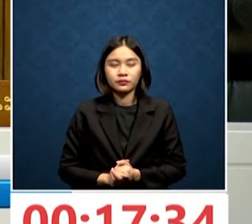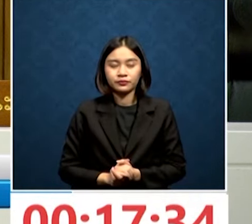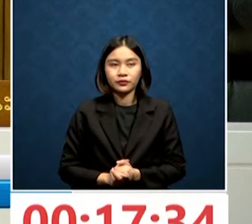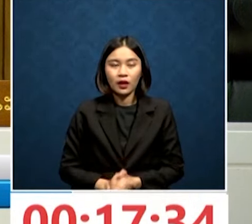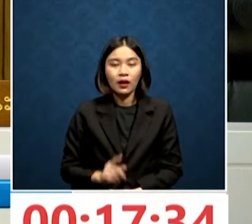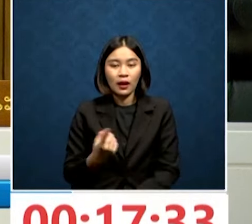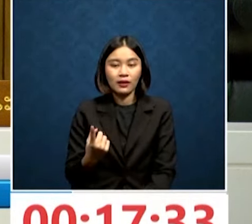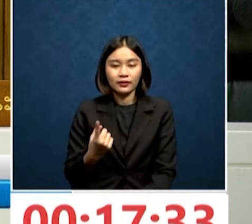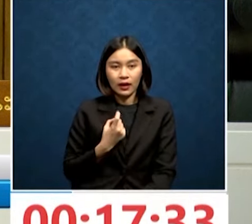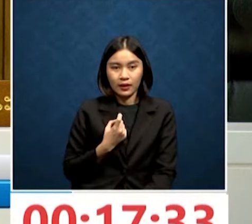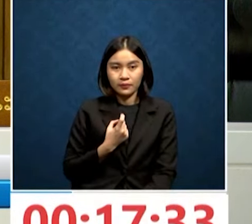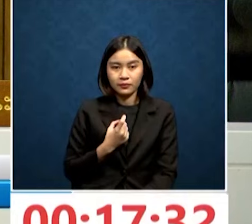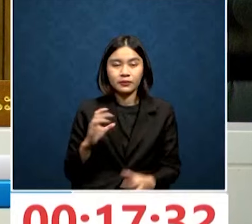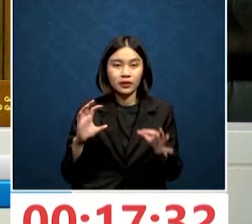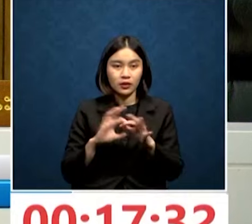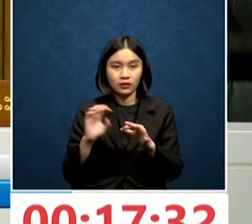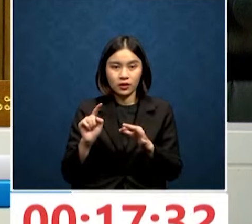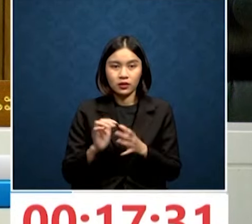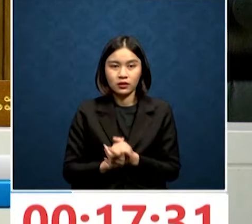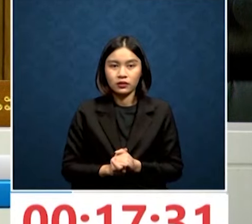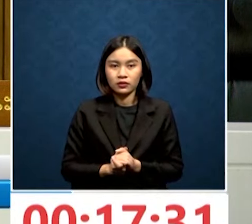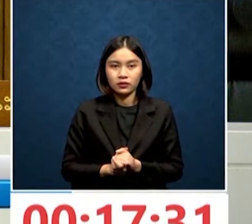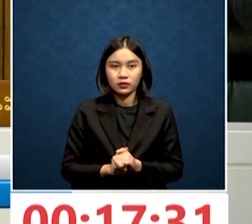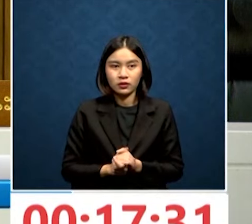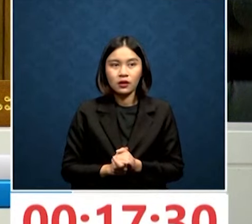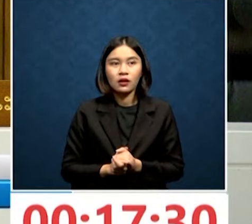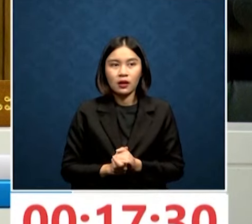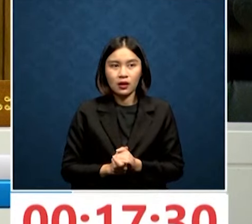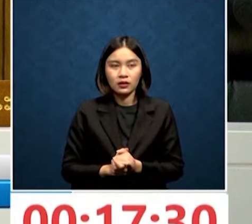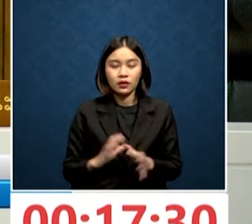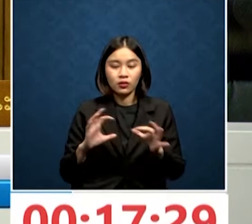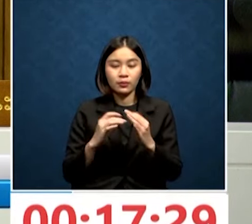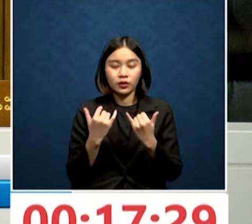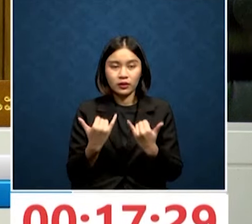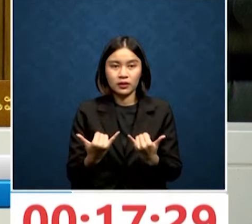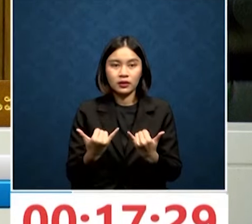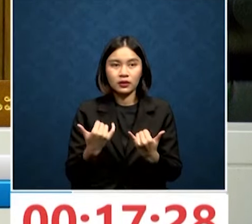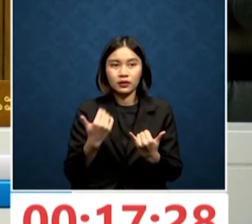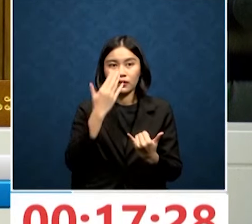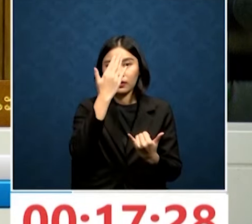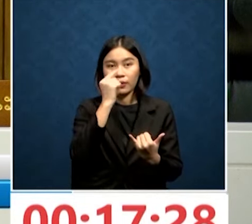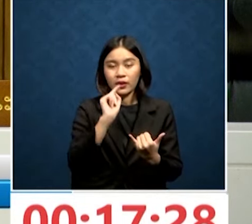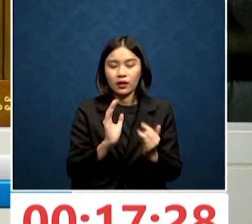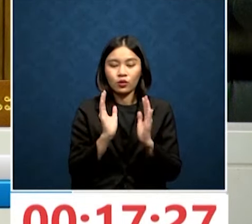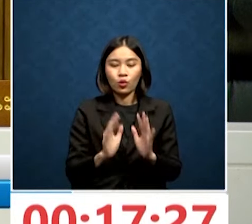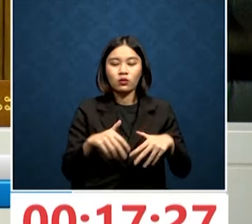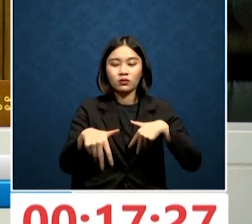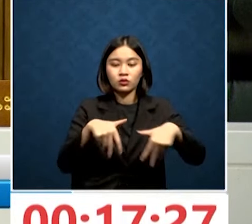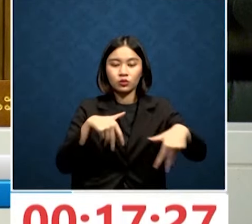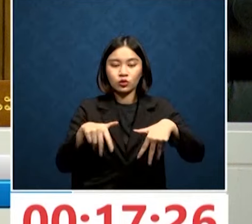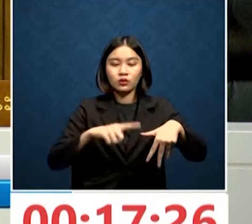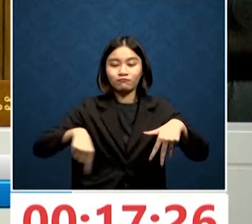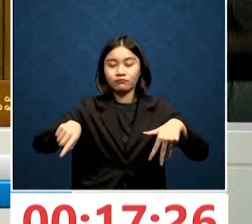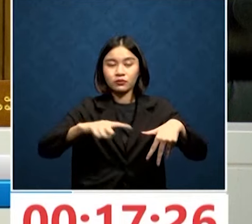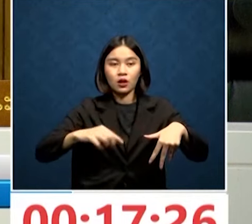ถามในเรื่องที่เป็นสถานการณ์ปัจจุบันซึ่งผู้คนหลายคนก็ให้